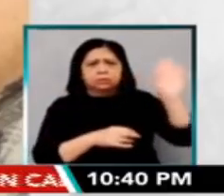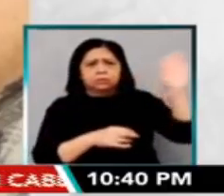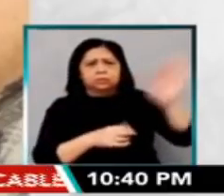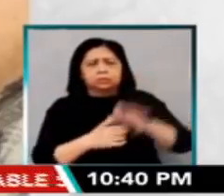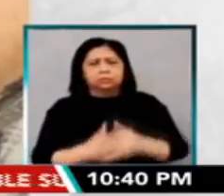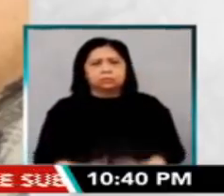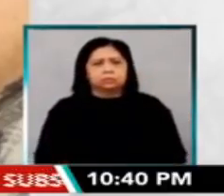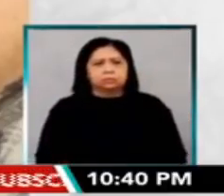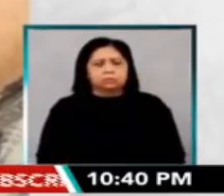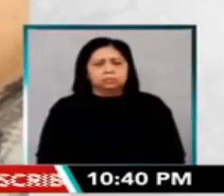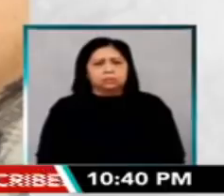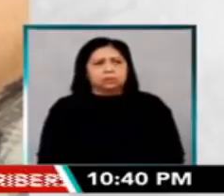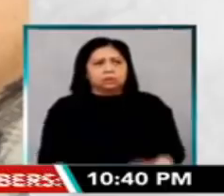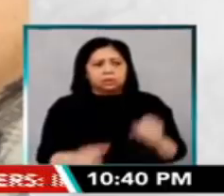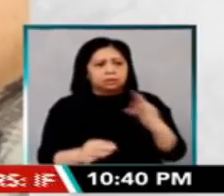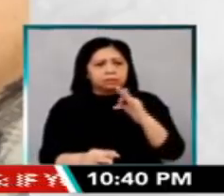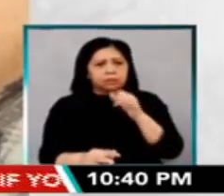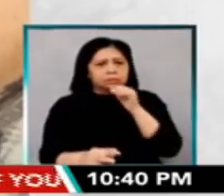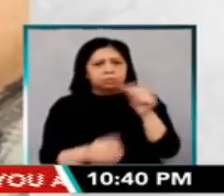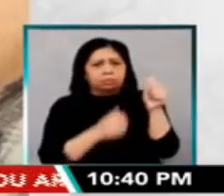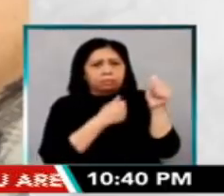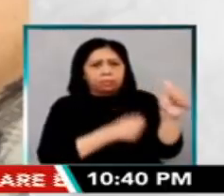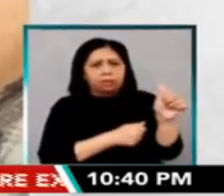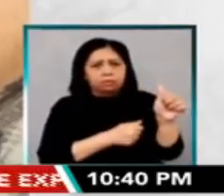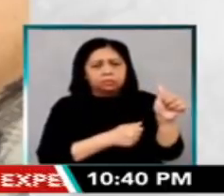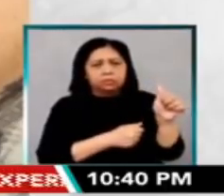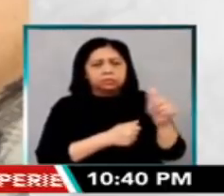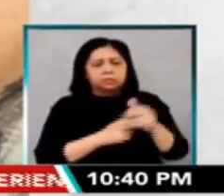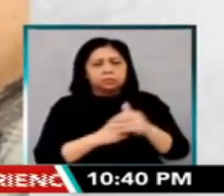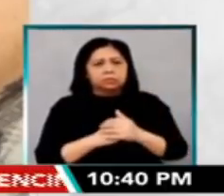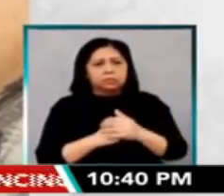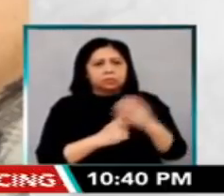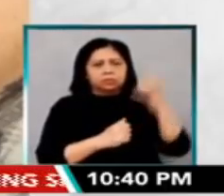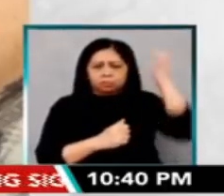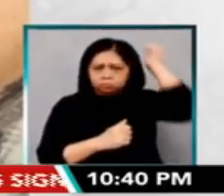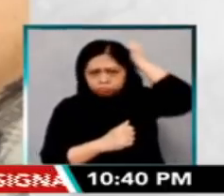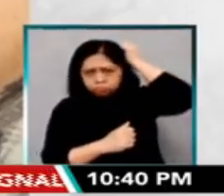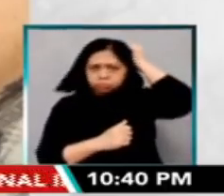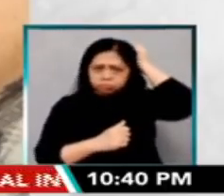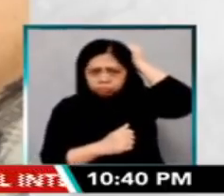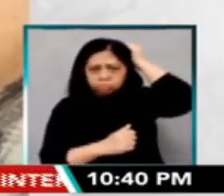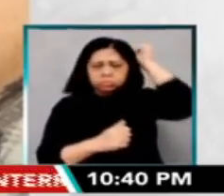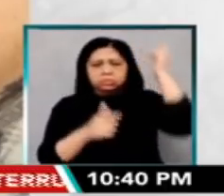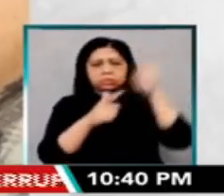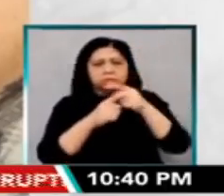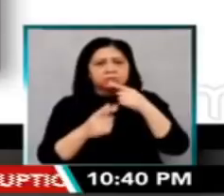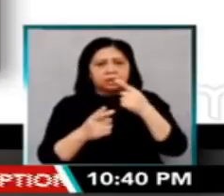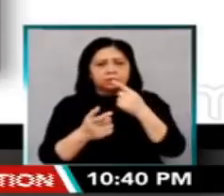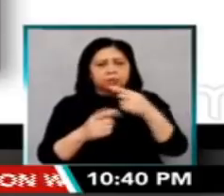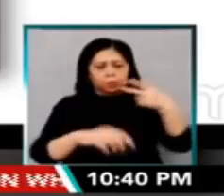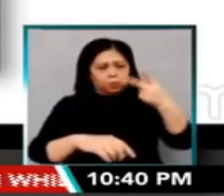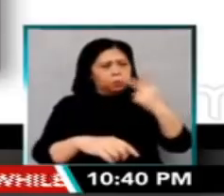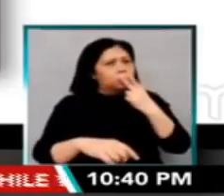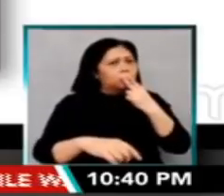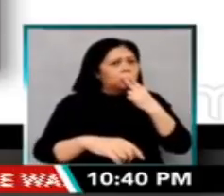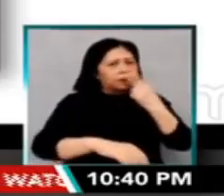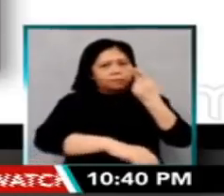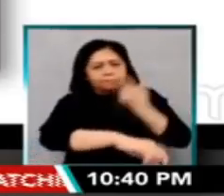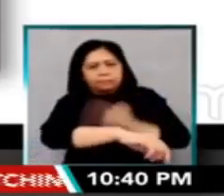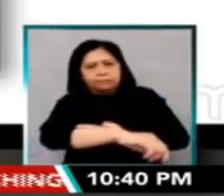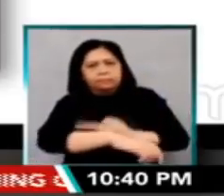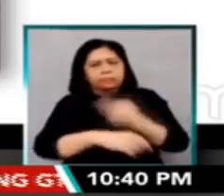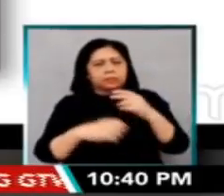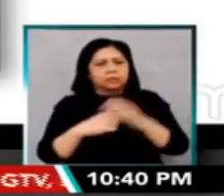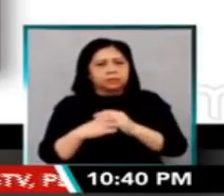At pag hindi po ako sumunod, sinasabunutan po ako at susunugin ng sigarilyo. Pinagsisipan na lang po ako